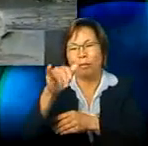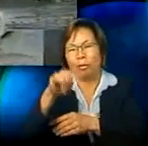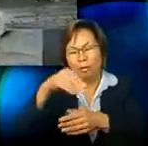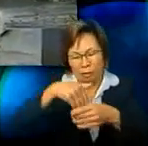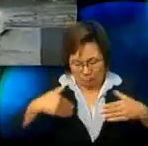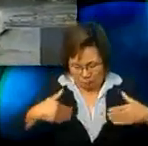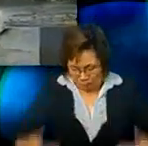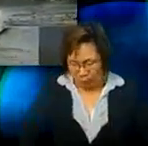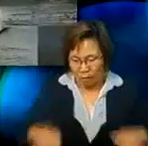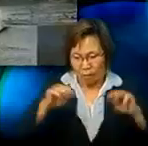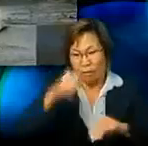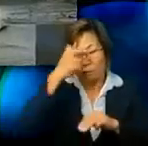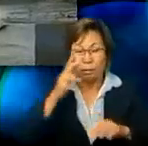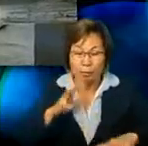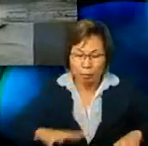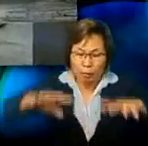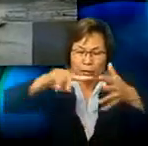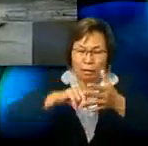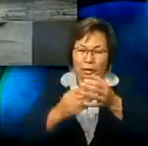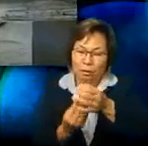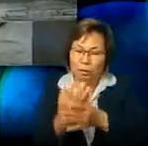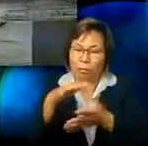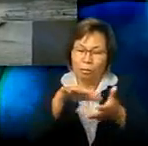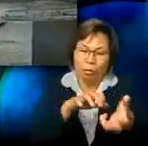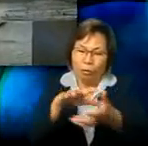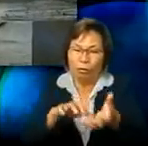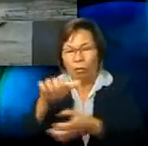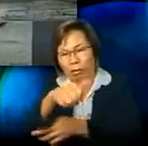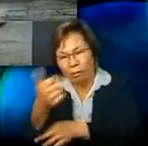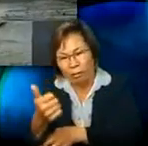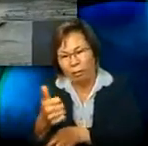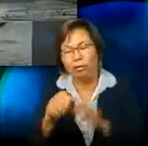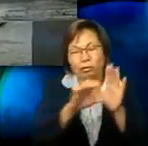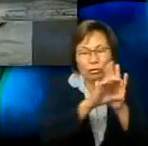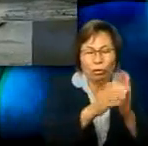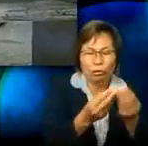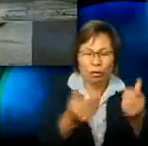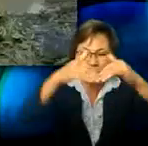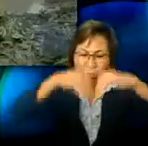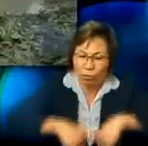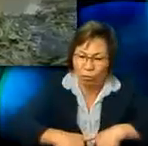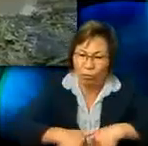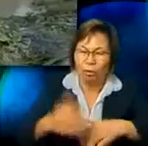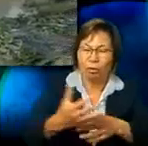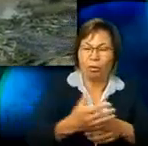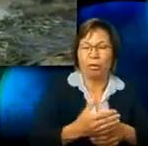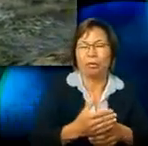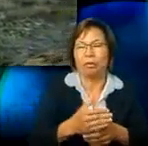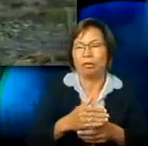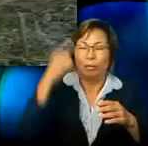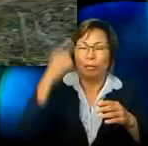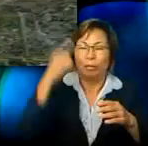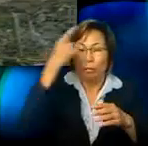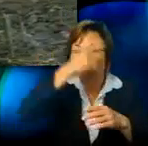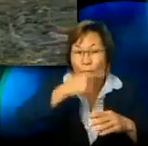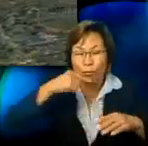badan manusia. Akibat daripada banjir ini, timbul pula bencana-bencana lain. Misalnya tanah runtuh, mendapan dan